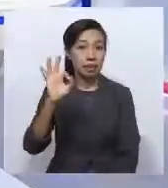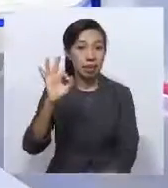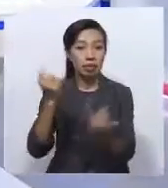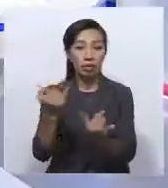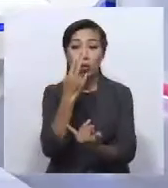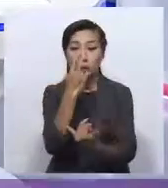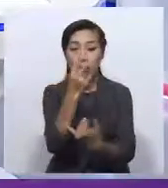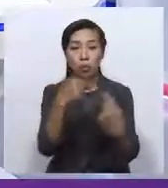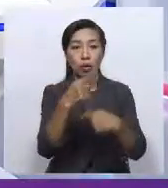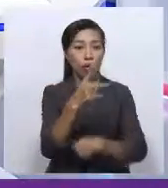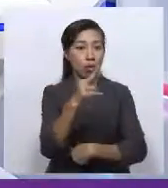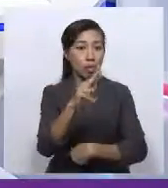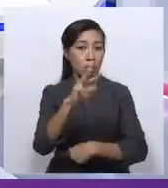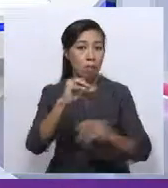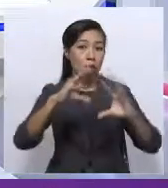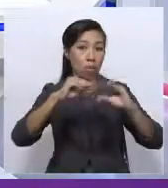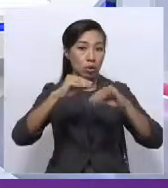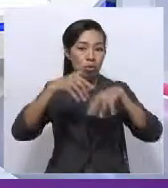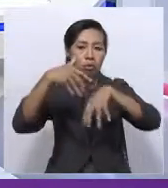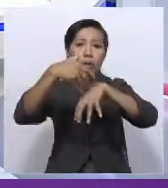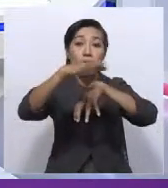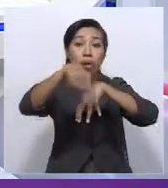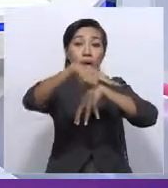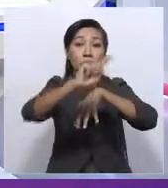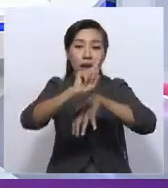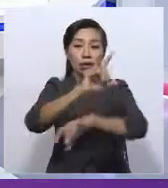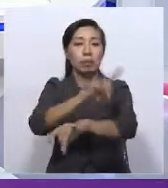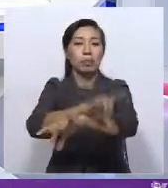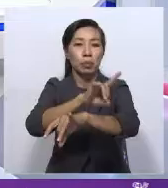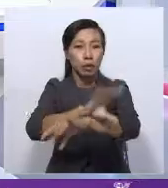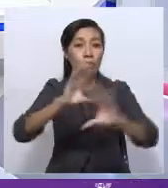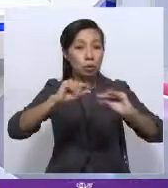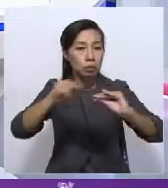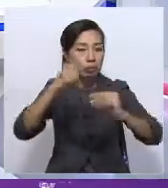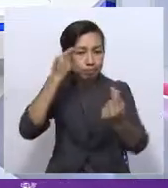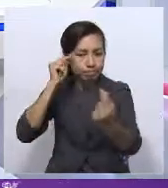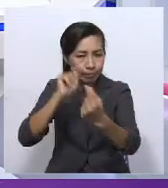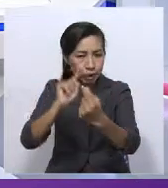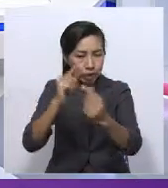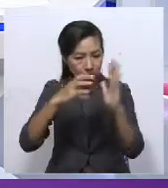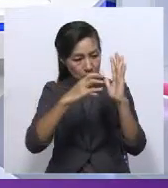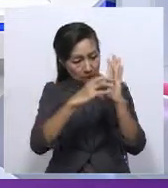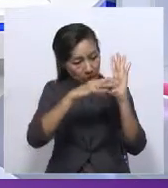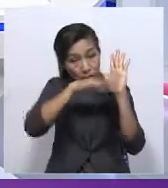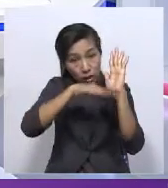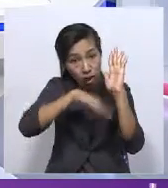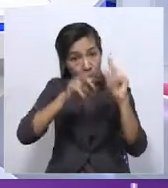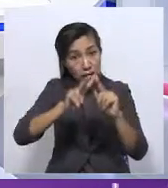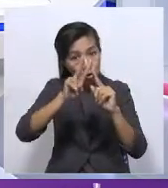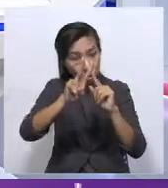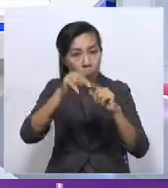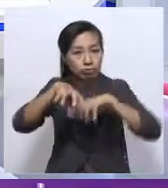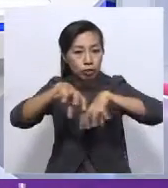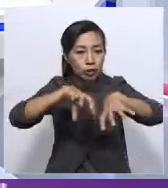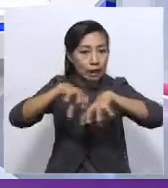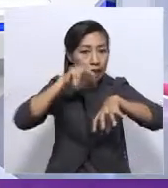ช่วงนี้มาดูบรรยากาศการประชุมคณะรัฐมนตรีนอกสถานที่ที่จังหวัดเพชรบุรีค่ะที่จะเน้นไปที่การพัฒนาพื้นที่ภาคกลางตอนล่าง2ทางด้านการ